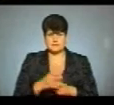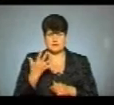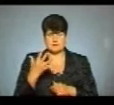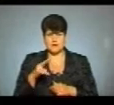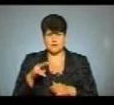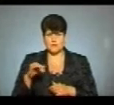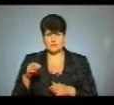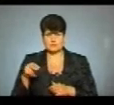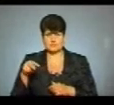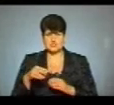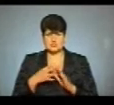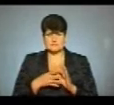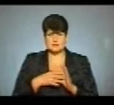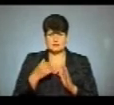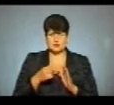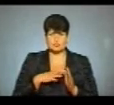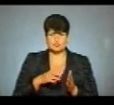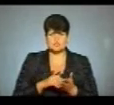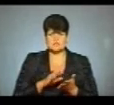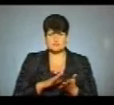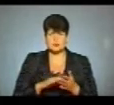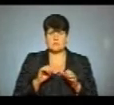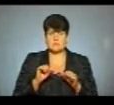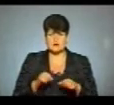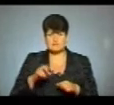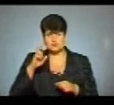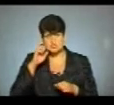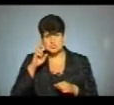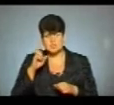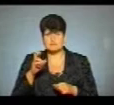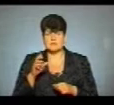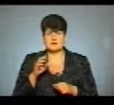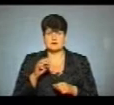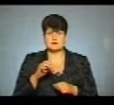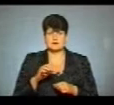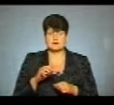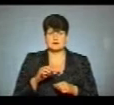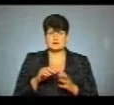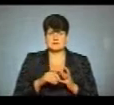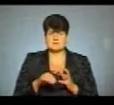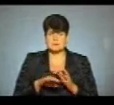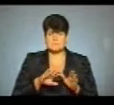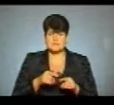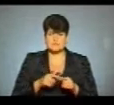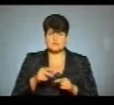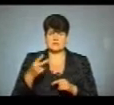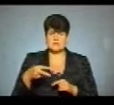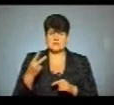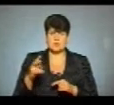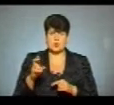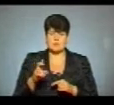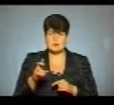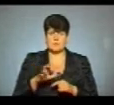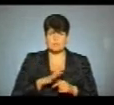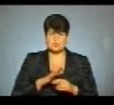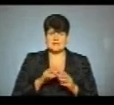5 лютого 2019 року було зареєстровано право держави на вказану земельну ділянку. Після цього 22 березня